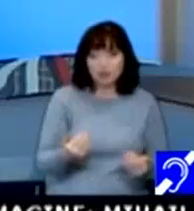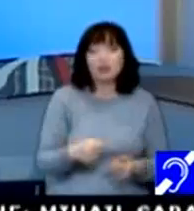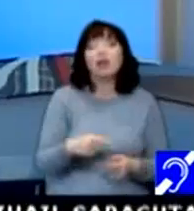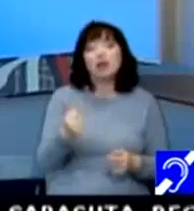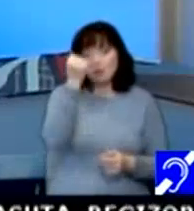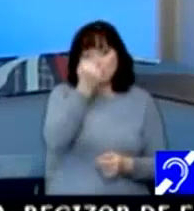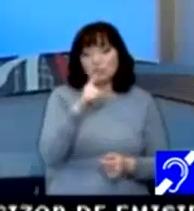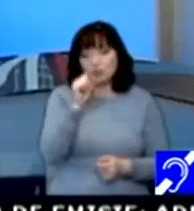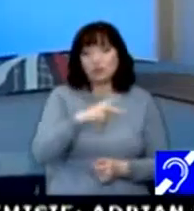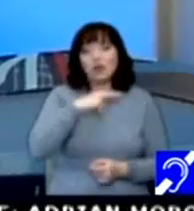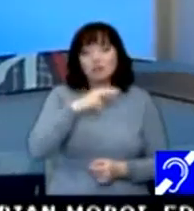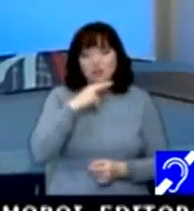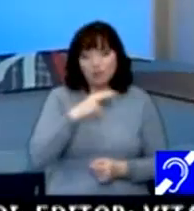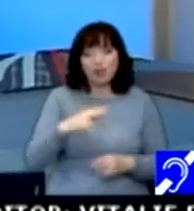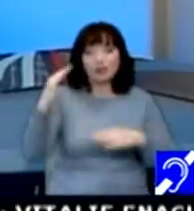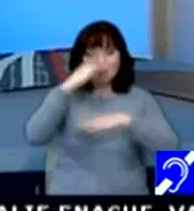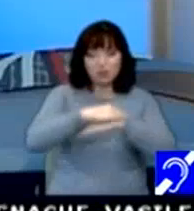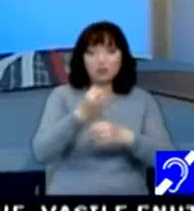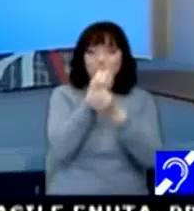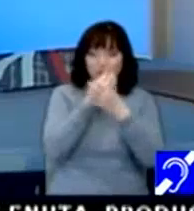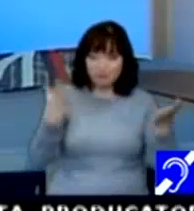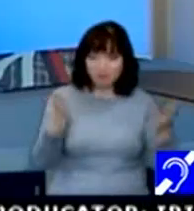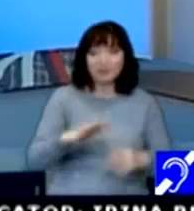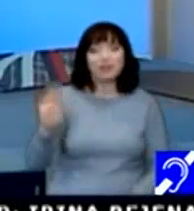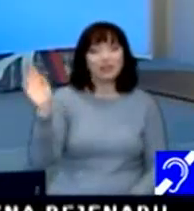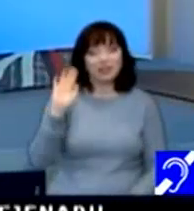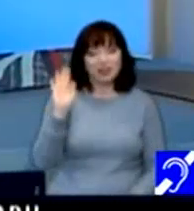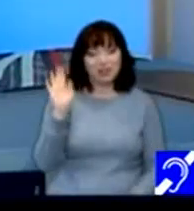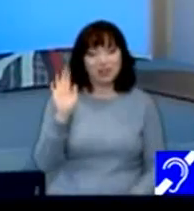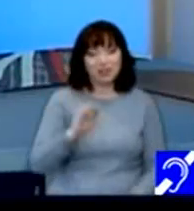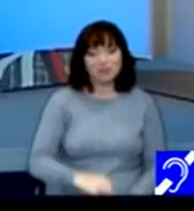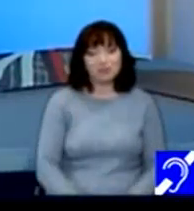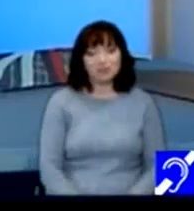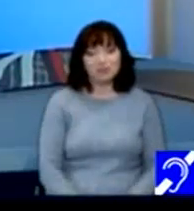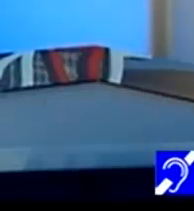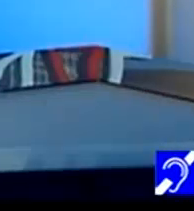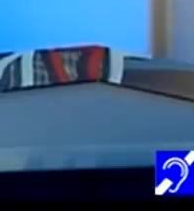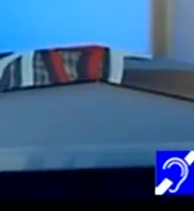sunt Vadim Cheptănaru și vă mulțumesc pentru atenție. O seară liniștită să aveți. La revedere!